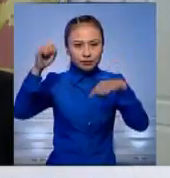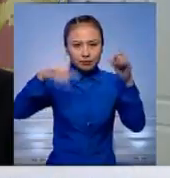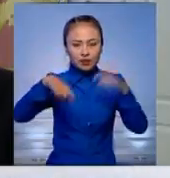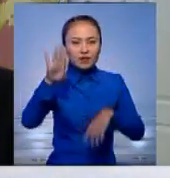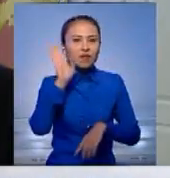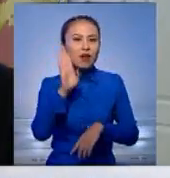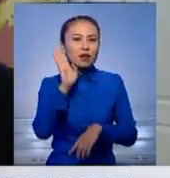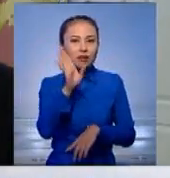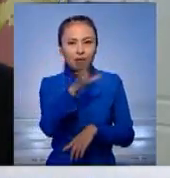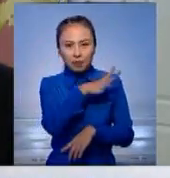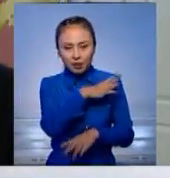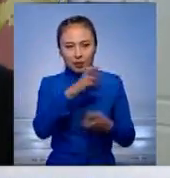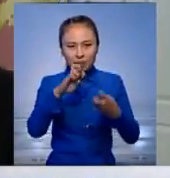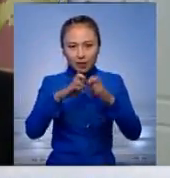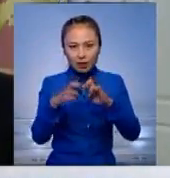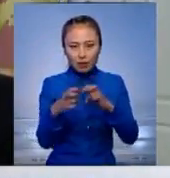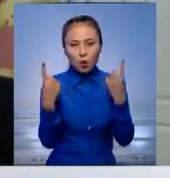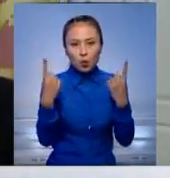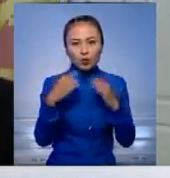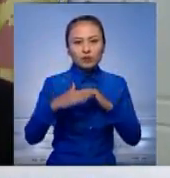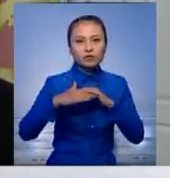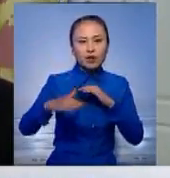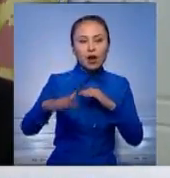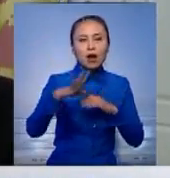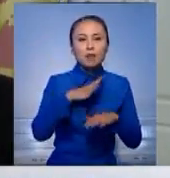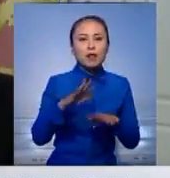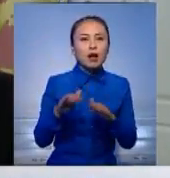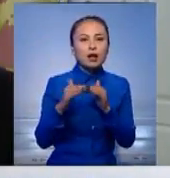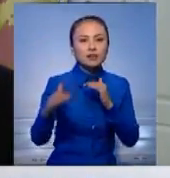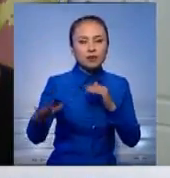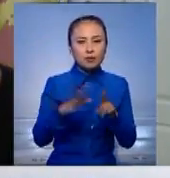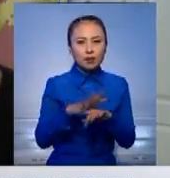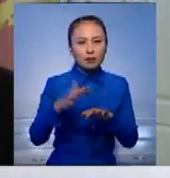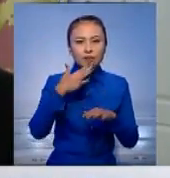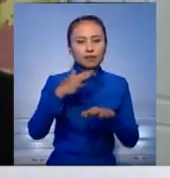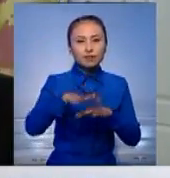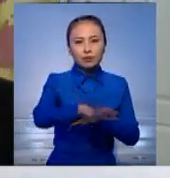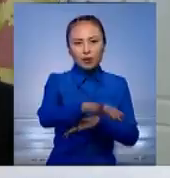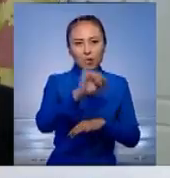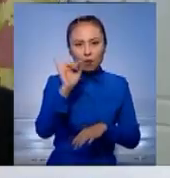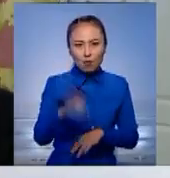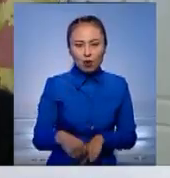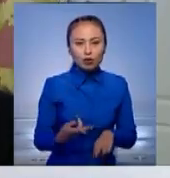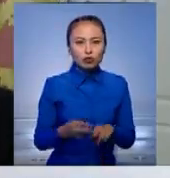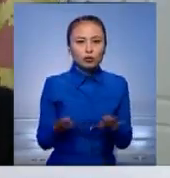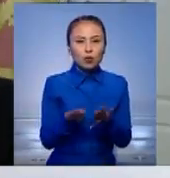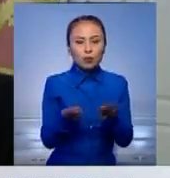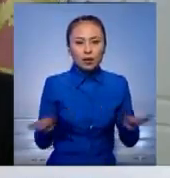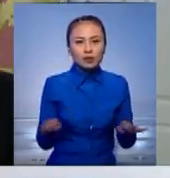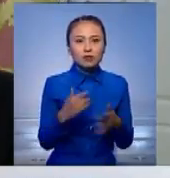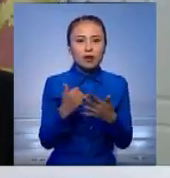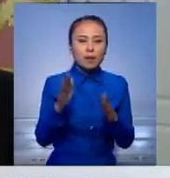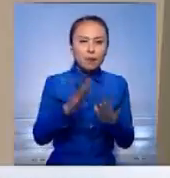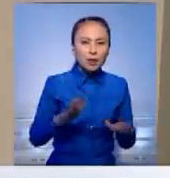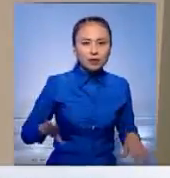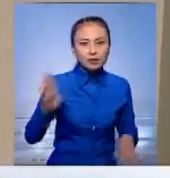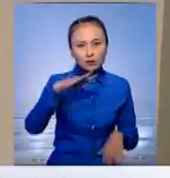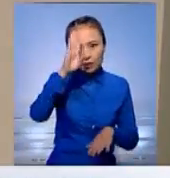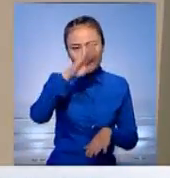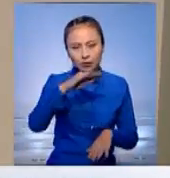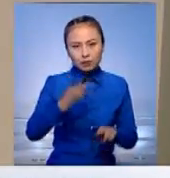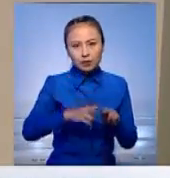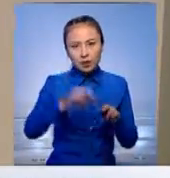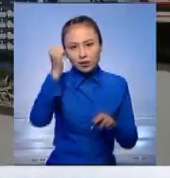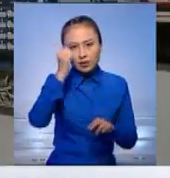тамшылап су ағатын. Сондай-ақ аулаға төселген асфальт ойқыш-ұйқыш еді. Енді міне тегістелді. Балалар мен ата-аналар риза. Қазір